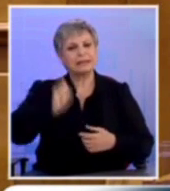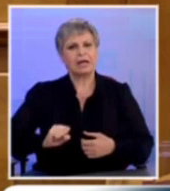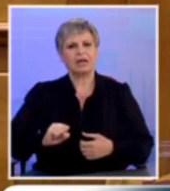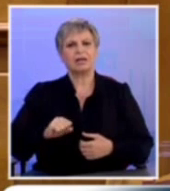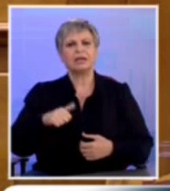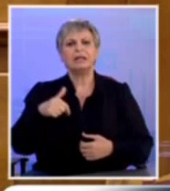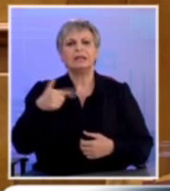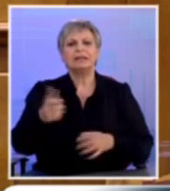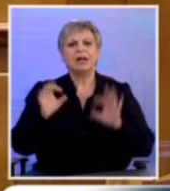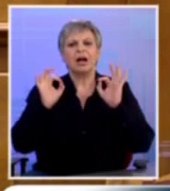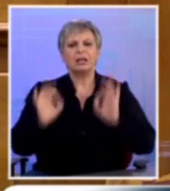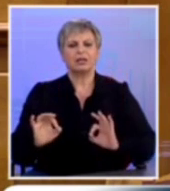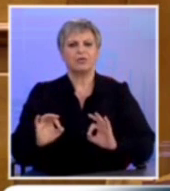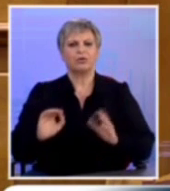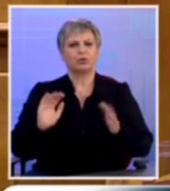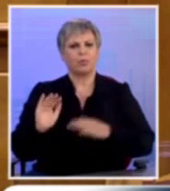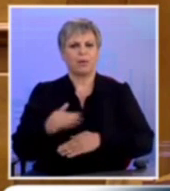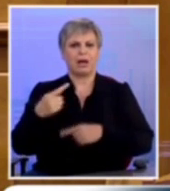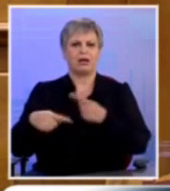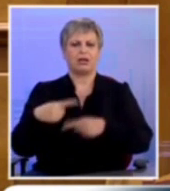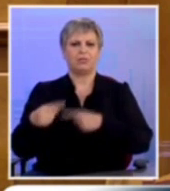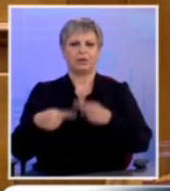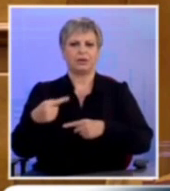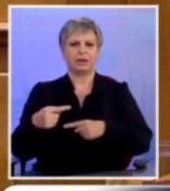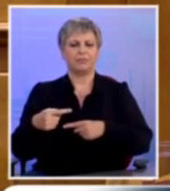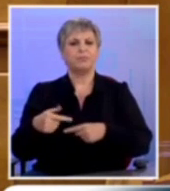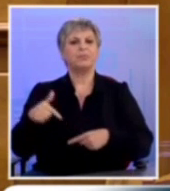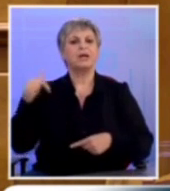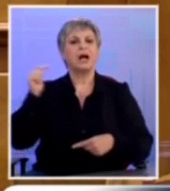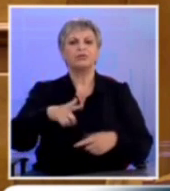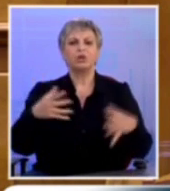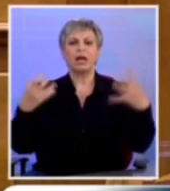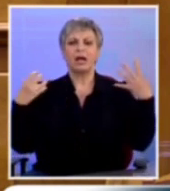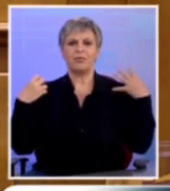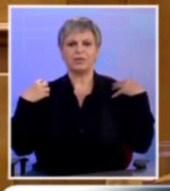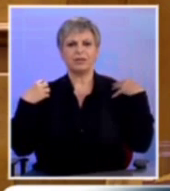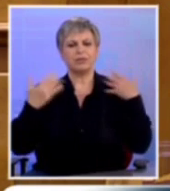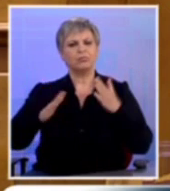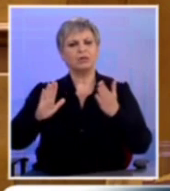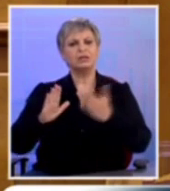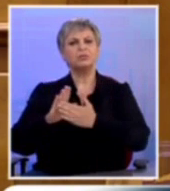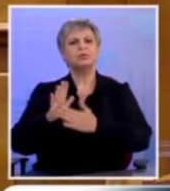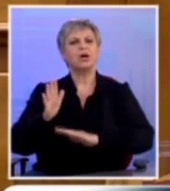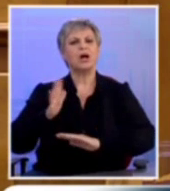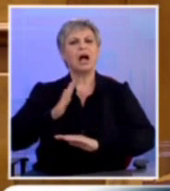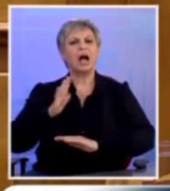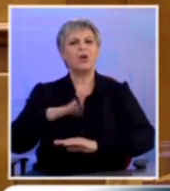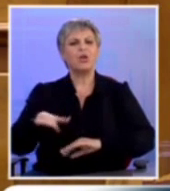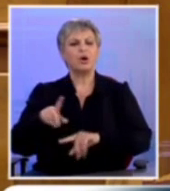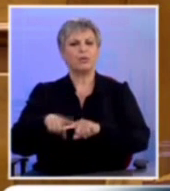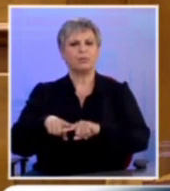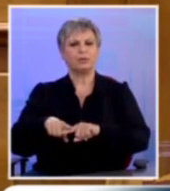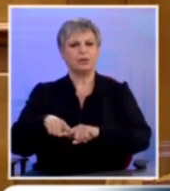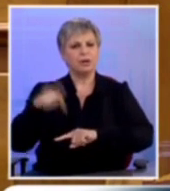τους. Ηθική της ευθύνης απέναντι στους πολίτες οι οποίοι αισθάνονται να